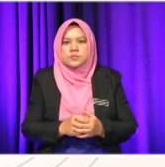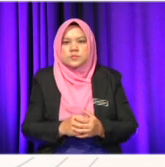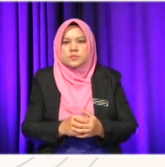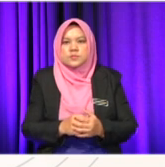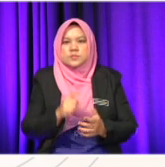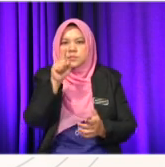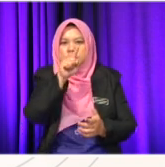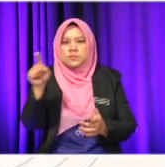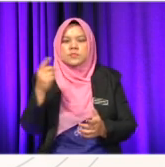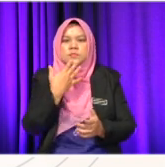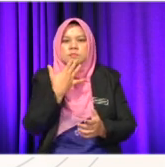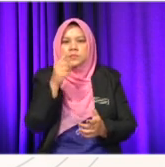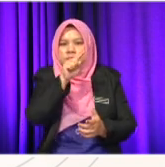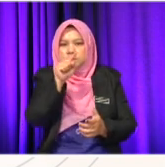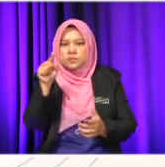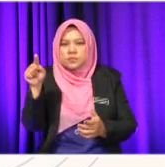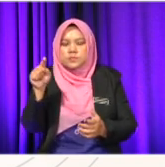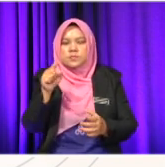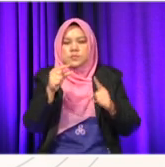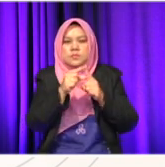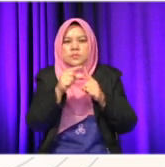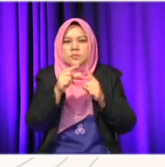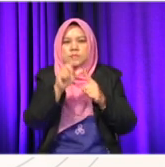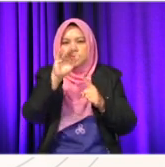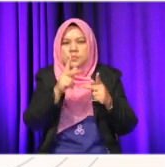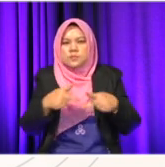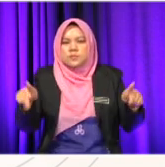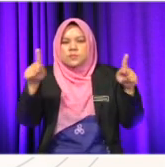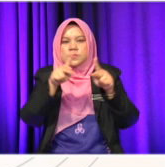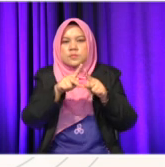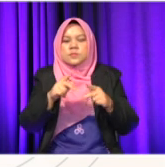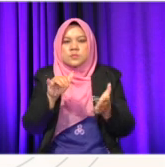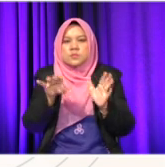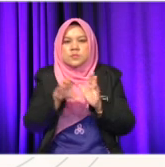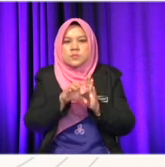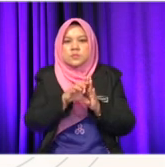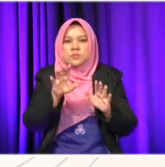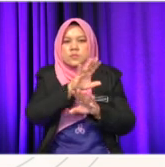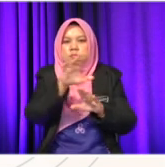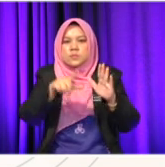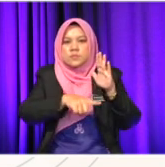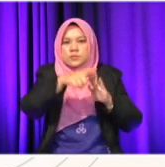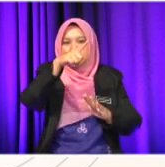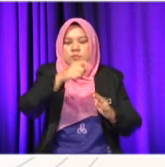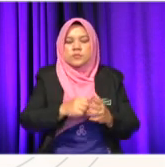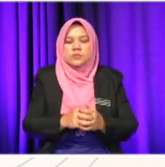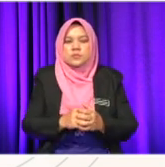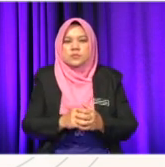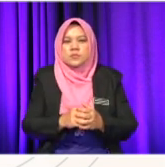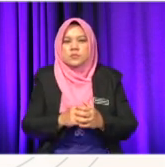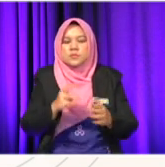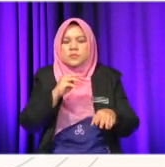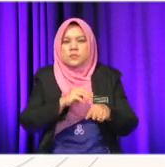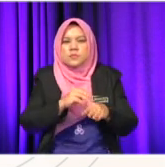highlight ataupun gariskan perkataan-perkataan yang perlu digariskan seperti ini tidak melebihi supaya nanti semasa kamu